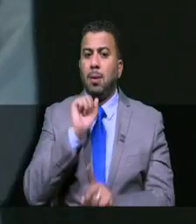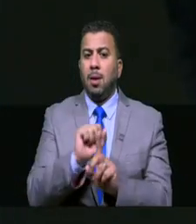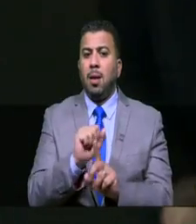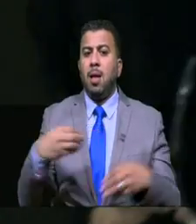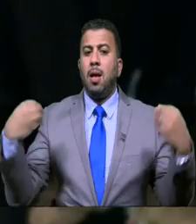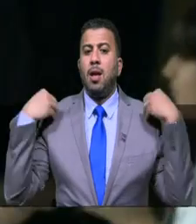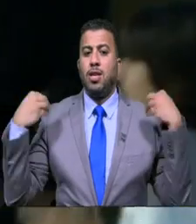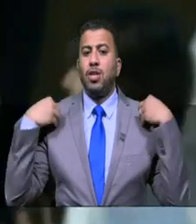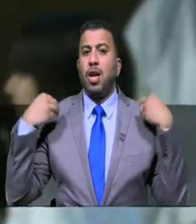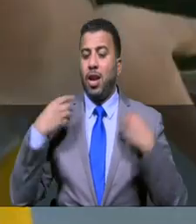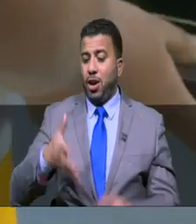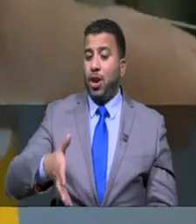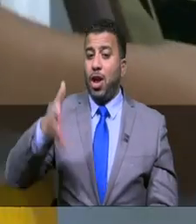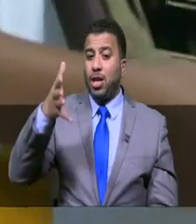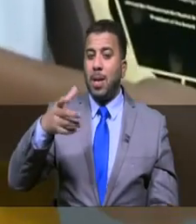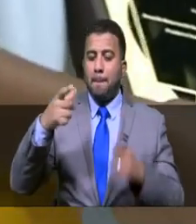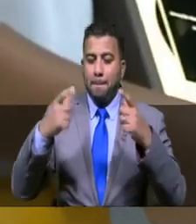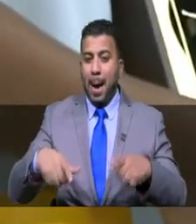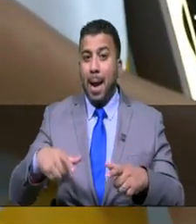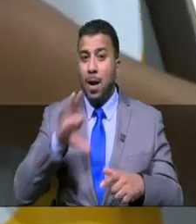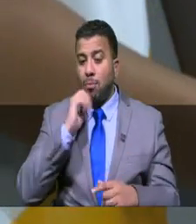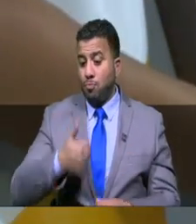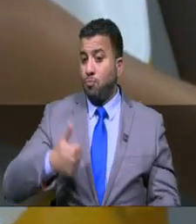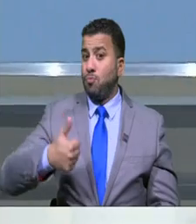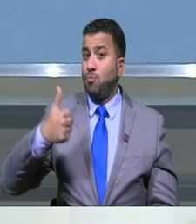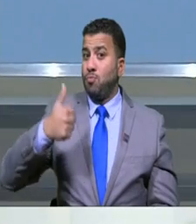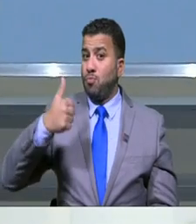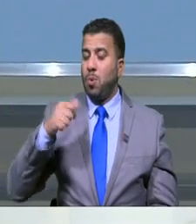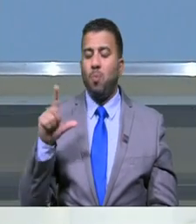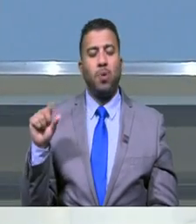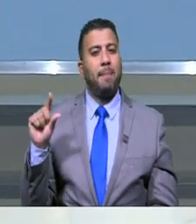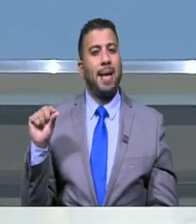فئة الرياضي الناشئ المحلي صاحب النجاحات المتميزة.